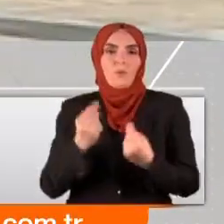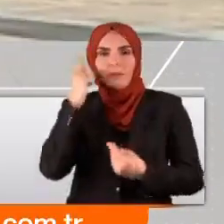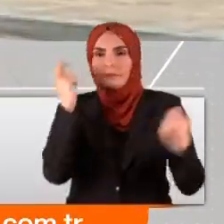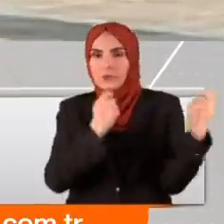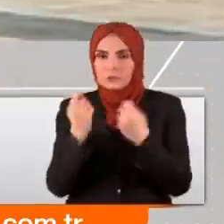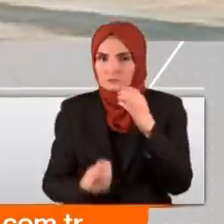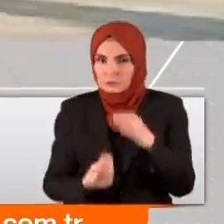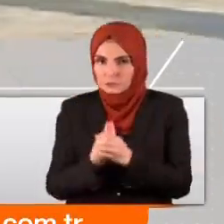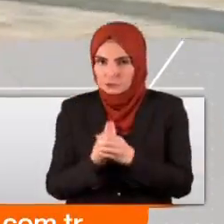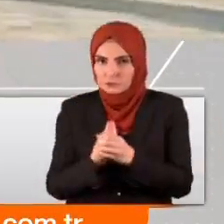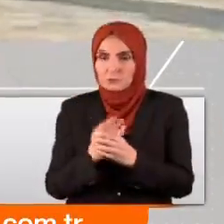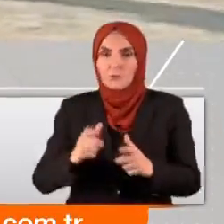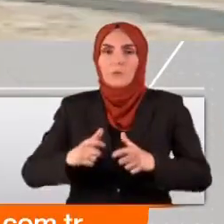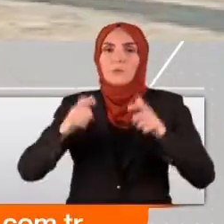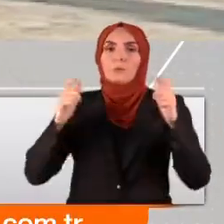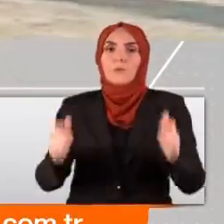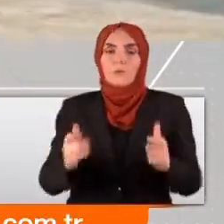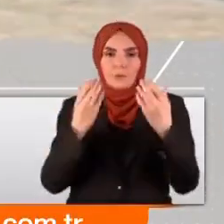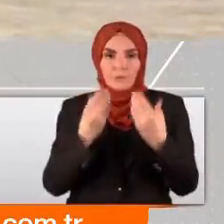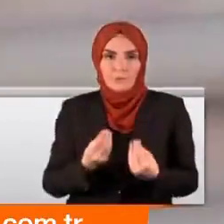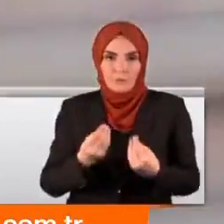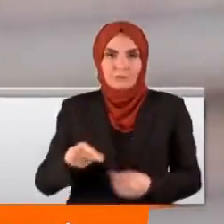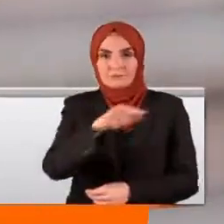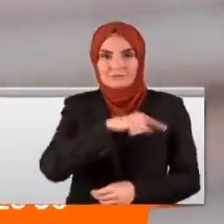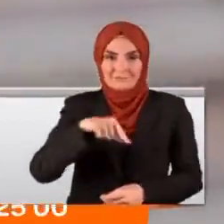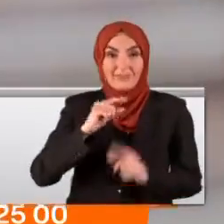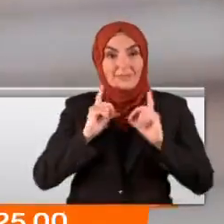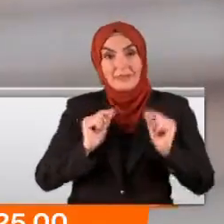büyüdü. Taraflar damatlarını öldüresiye darp etti.